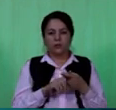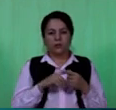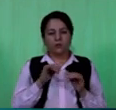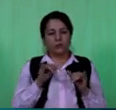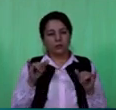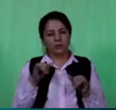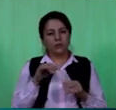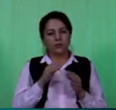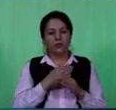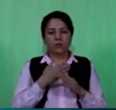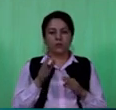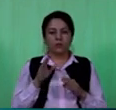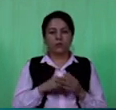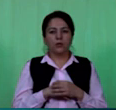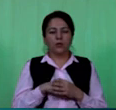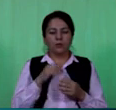проверяем